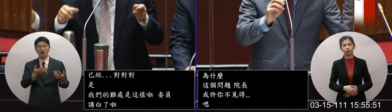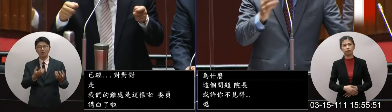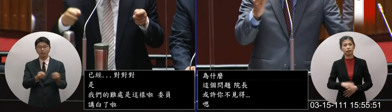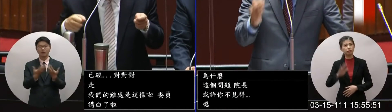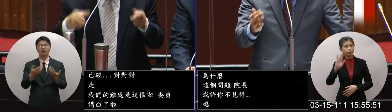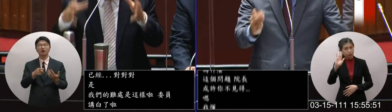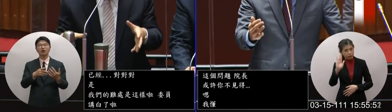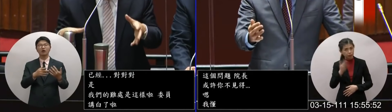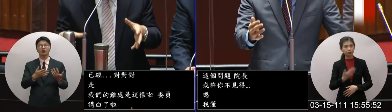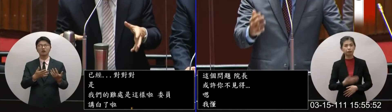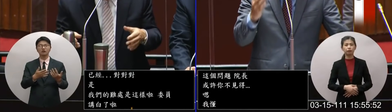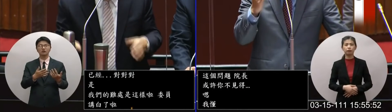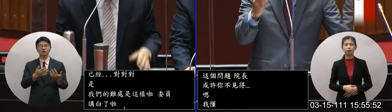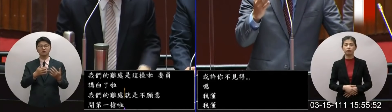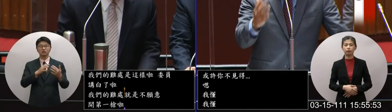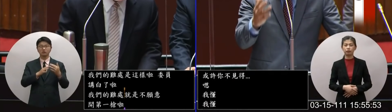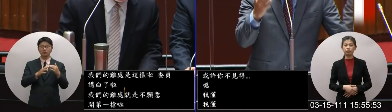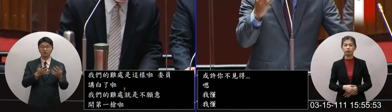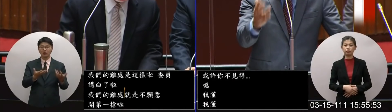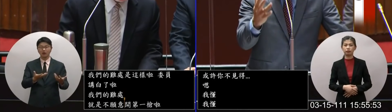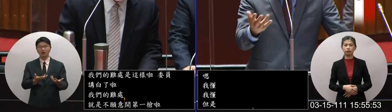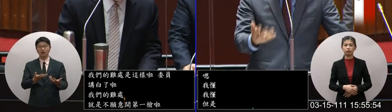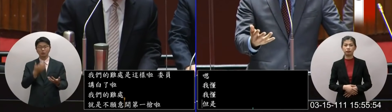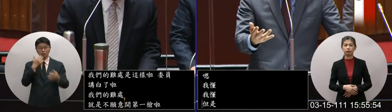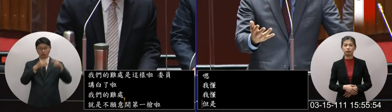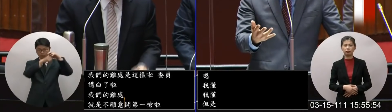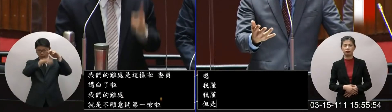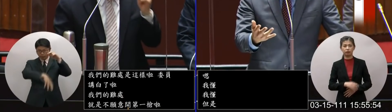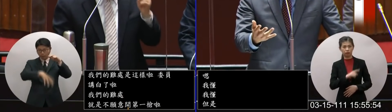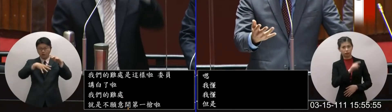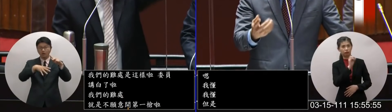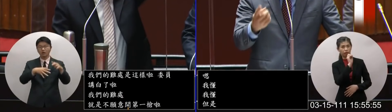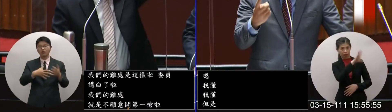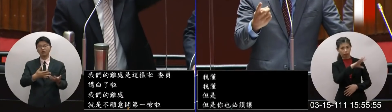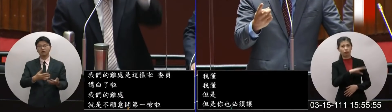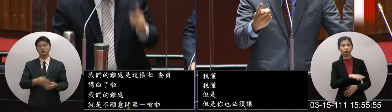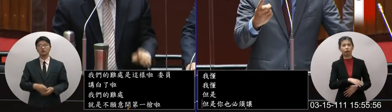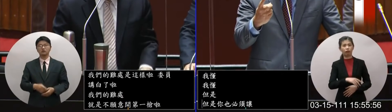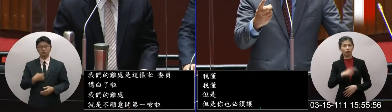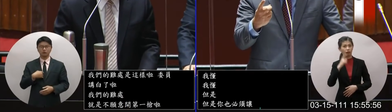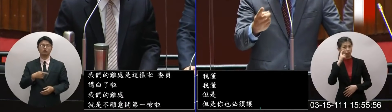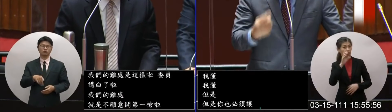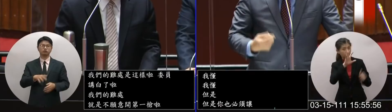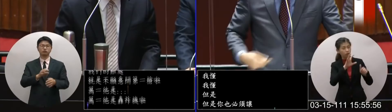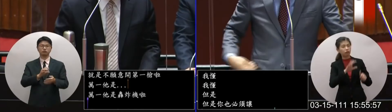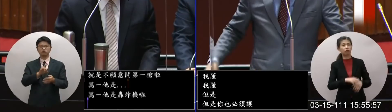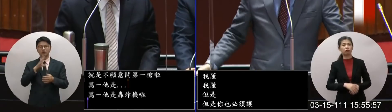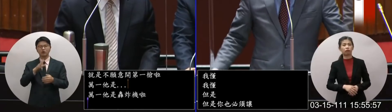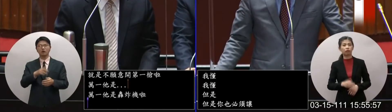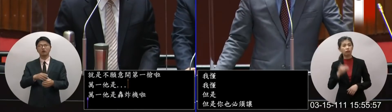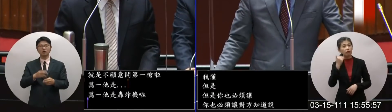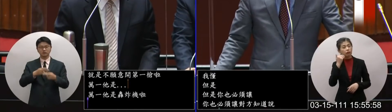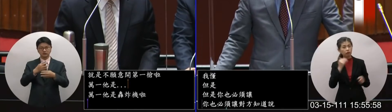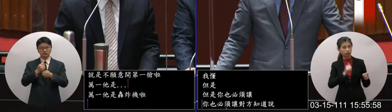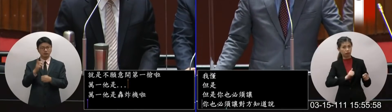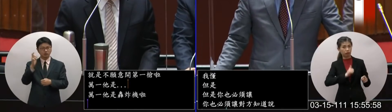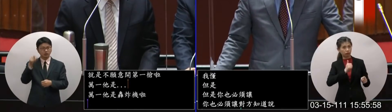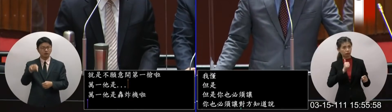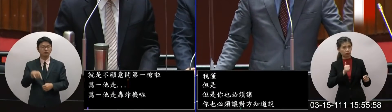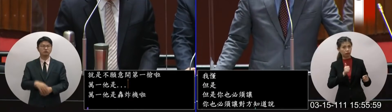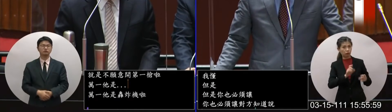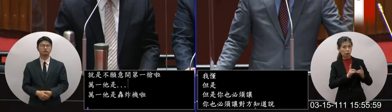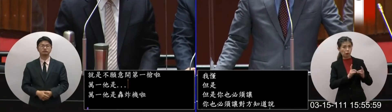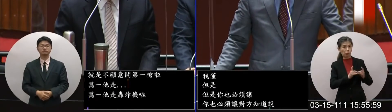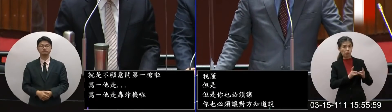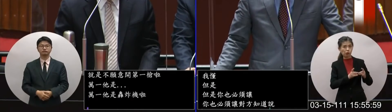他 是你也必须让、 轰炸机啦， 你也必须让对方知道说， 为他开用， 哎。万一对方真的来意不善，